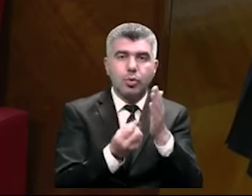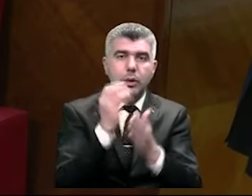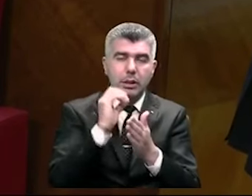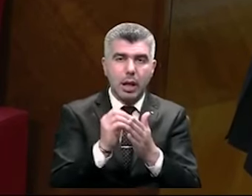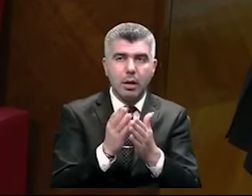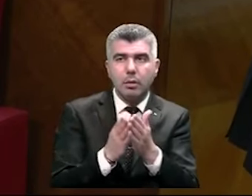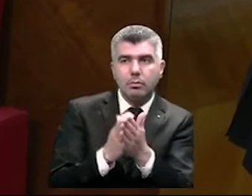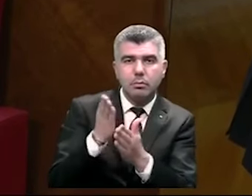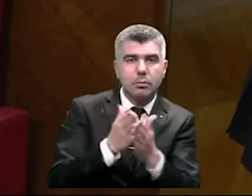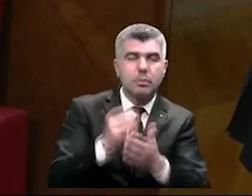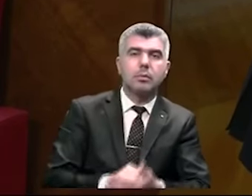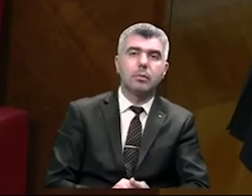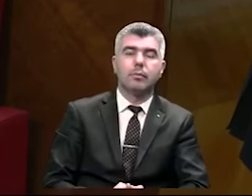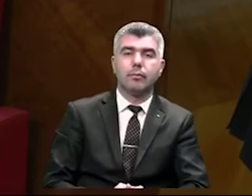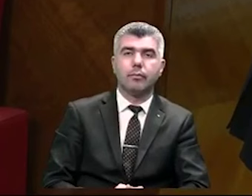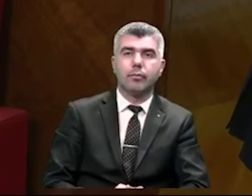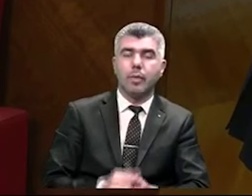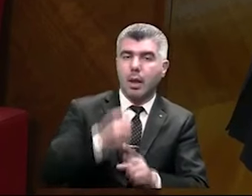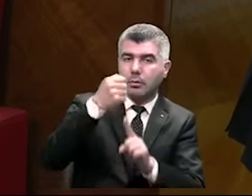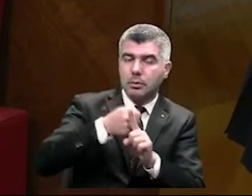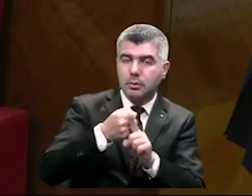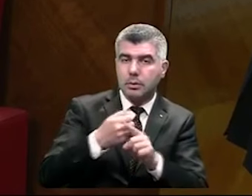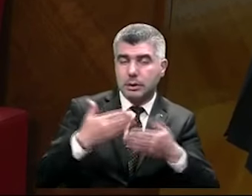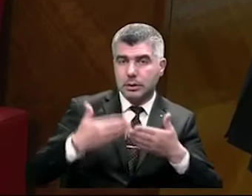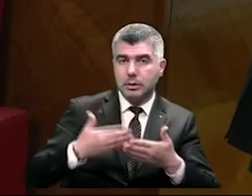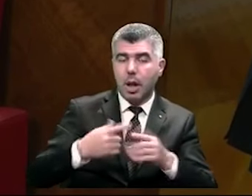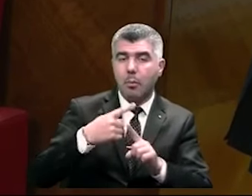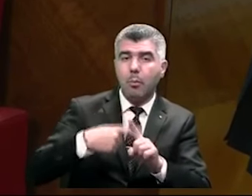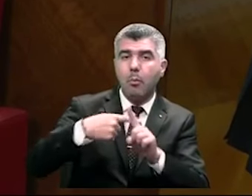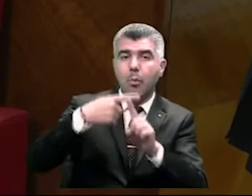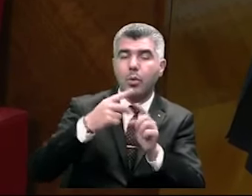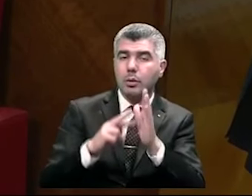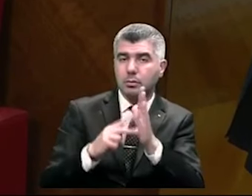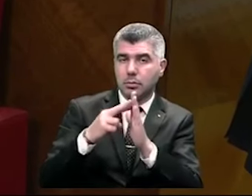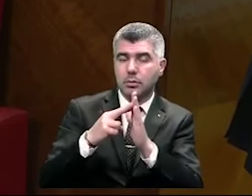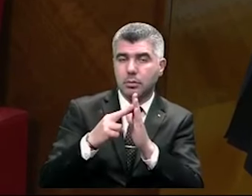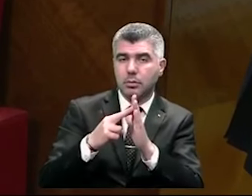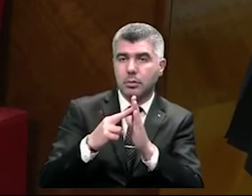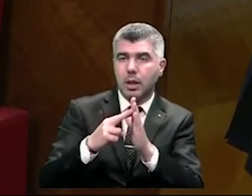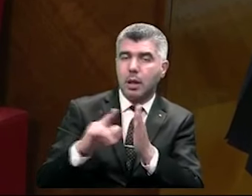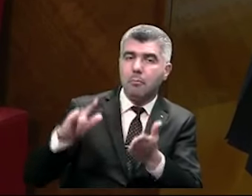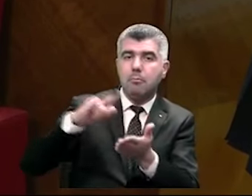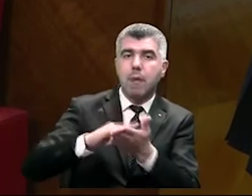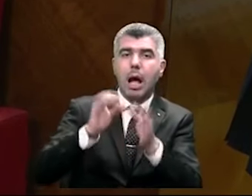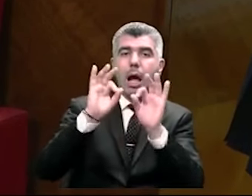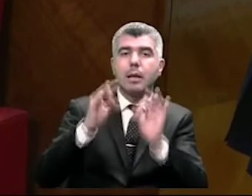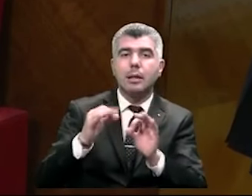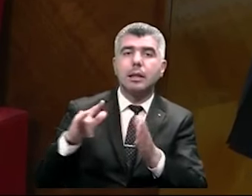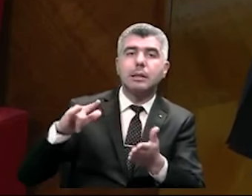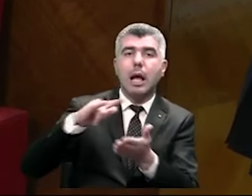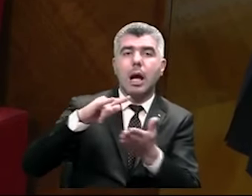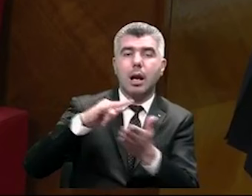الدولي ديال بلادنا وفي هذا السياق تتعمل الخطوط حاليا باش ترفع تدريجيا الاسطول ديالها باش يوصل في